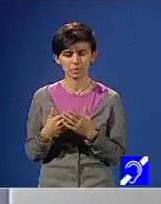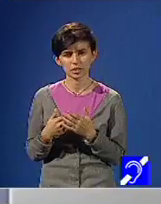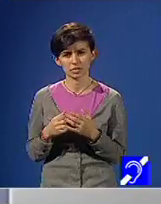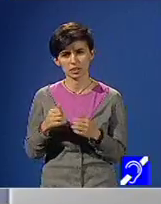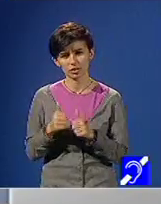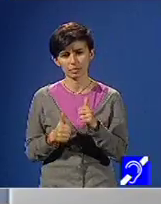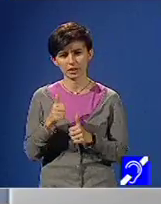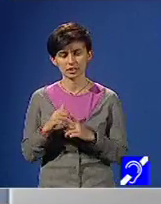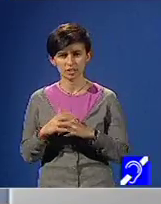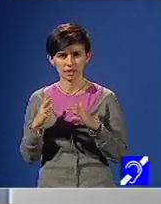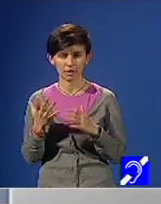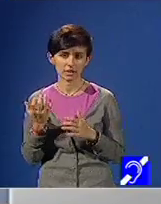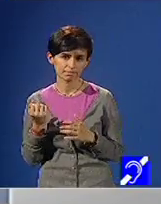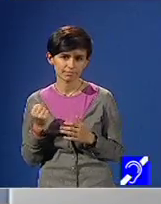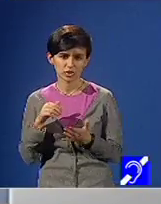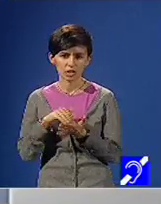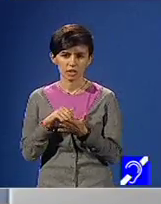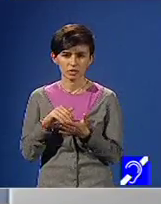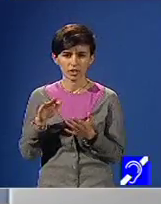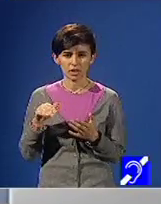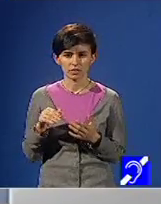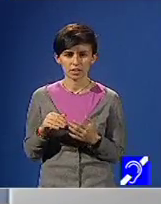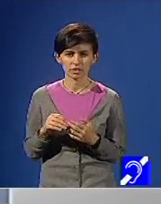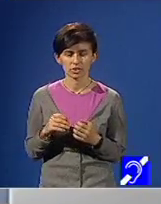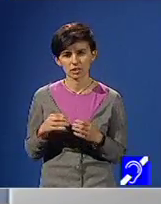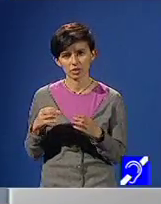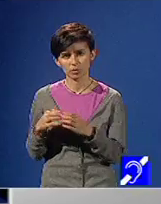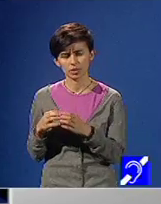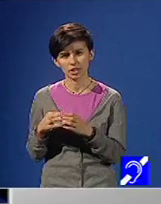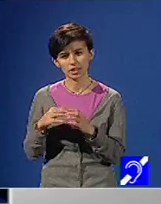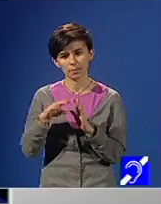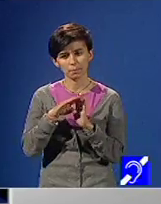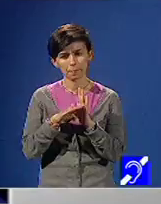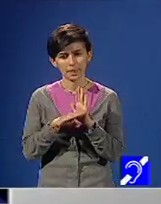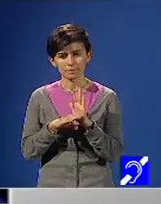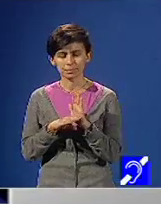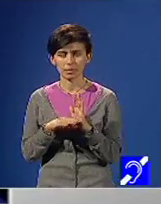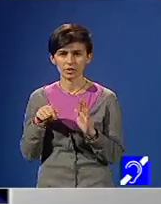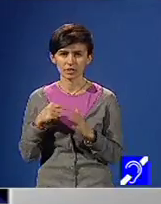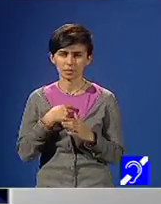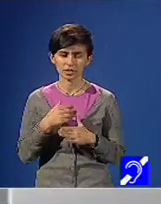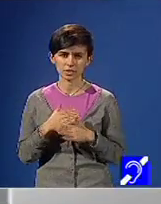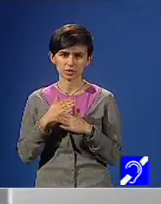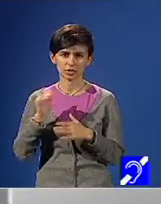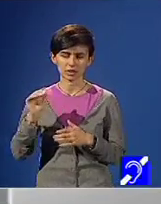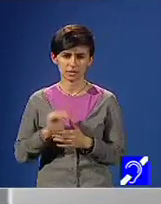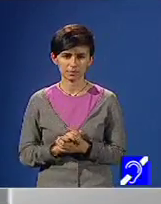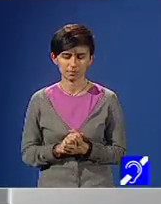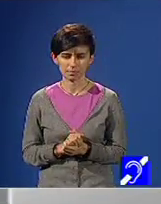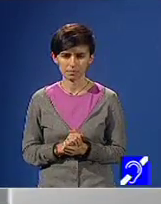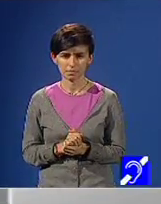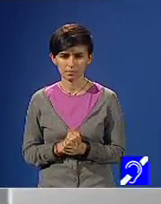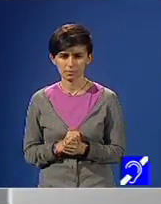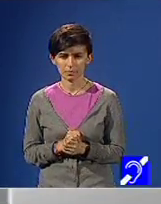ce alte nevoi aveți și pe care, iată, comunitatea și prin programul Walking Month le poate susține? Păi, nevoie